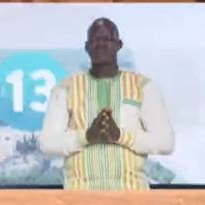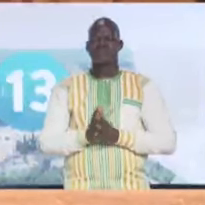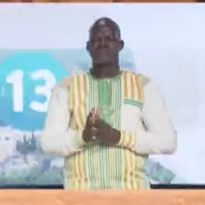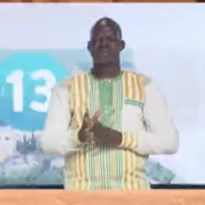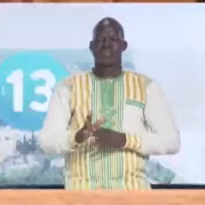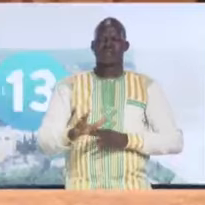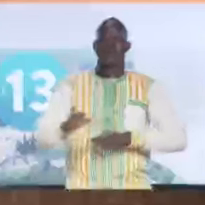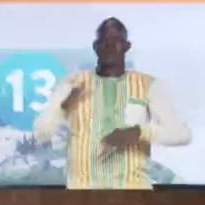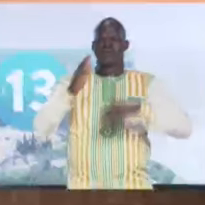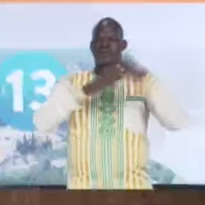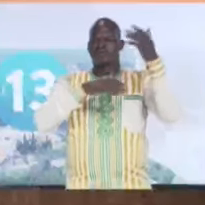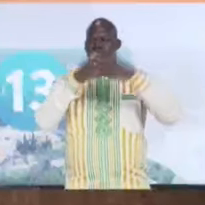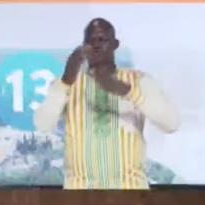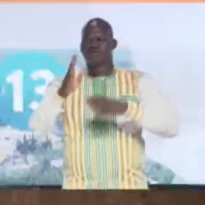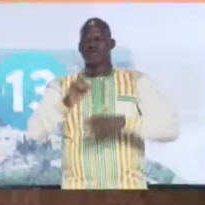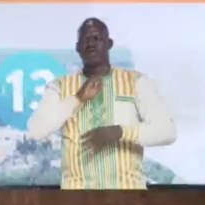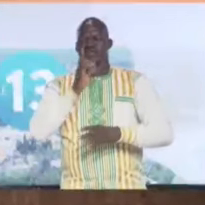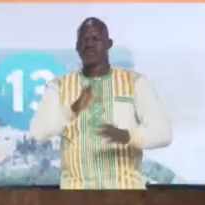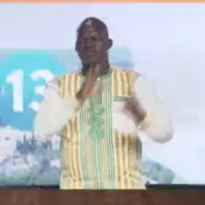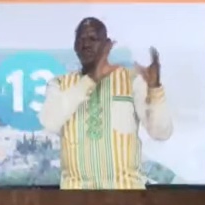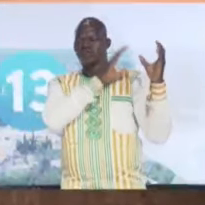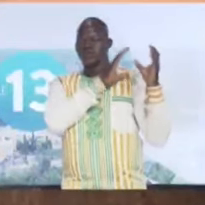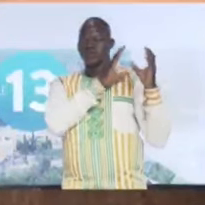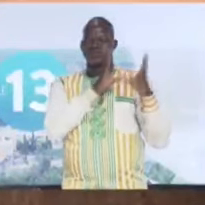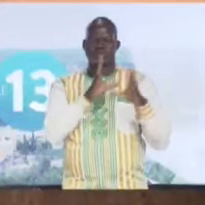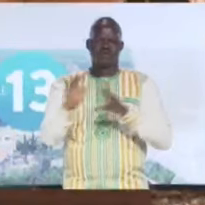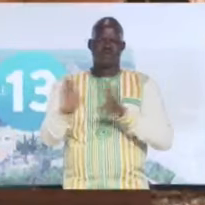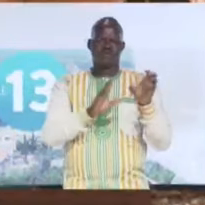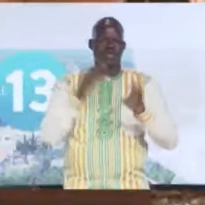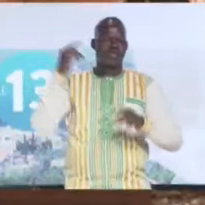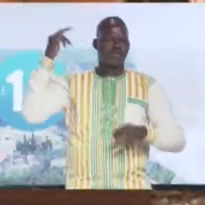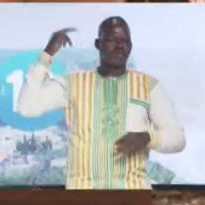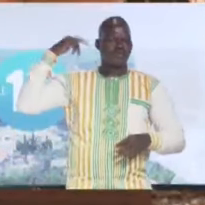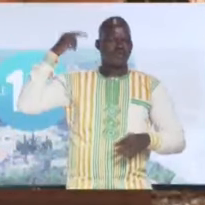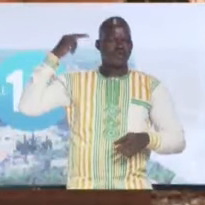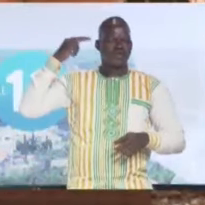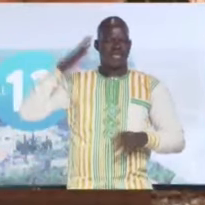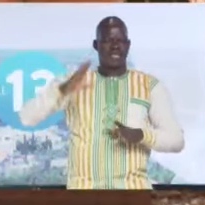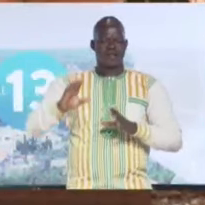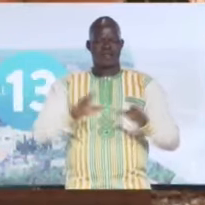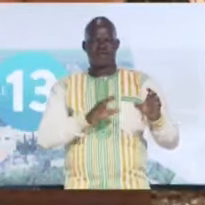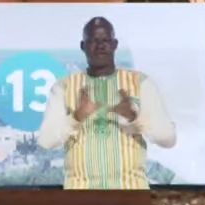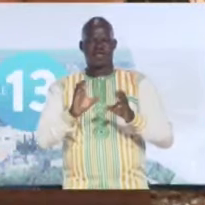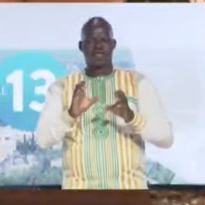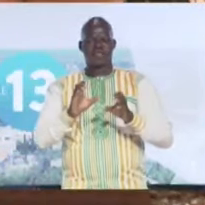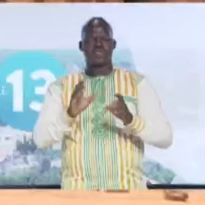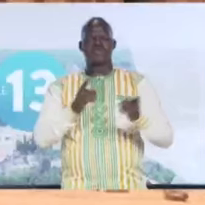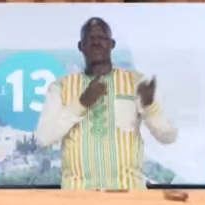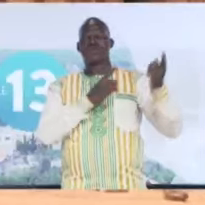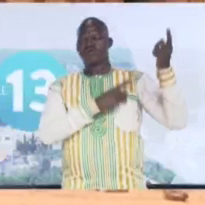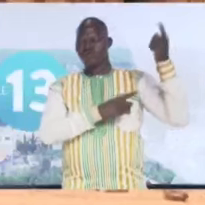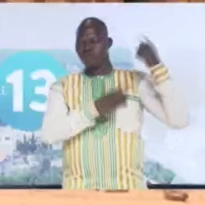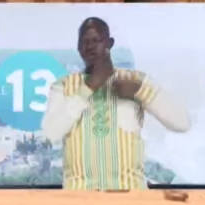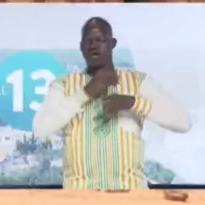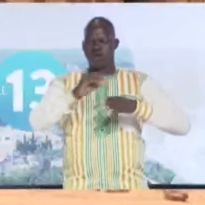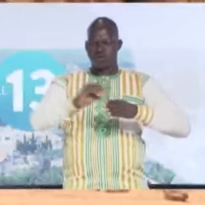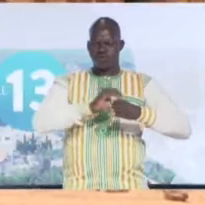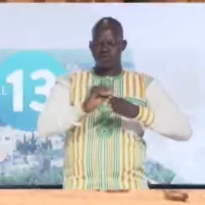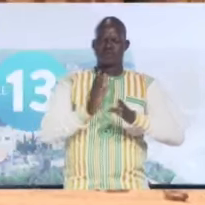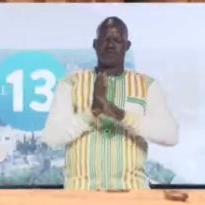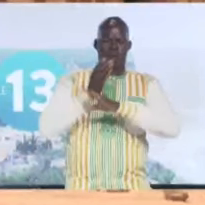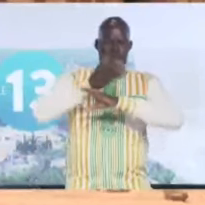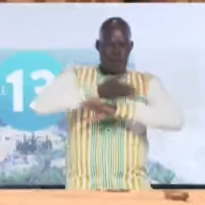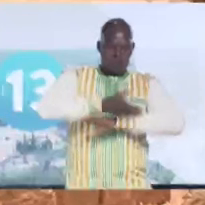Cette infrastructure est chargée de faits historiques, des faits qui remontent à l'occupation coloniale et